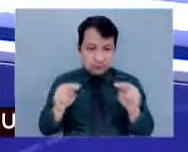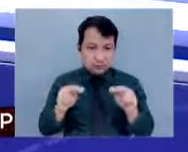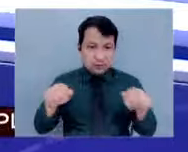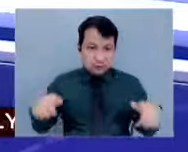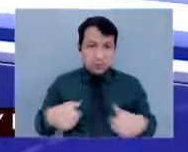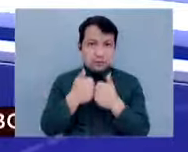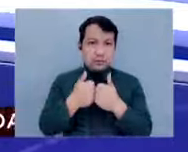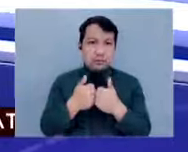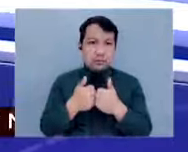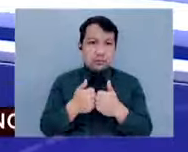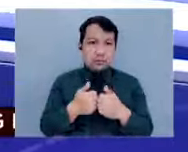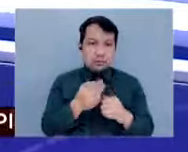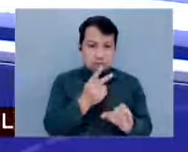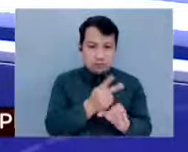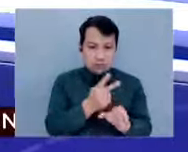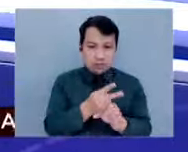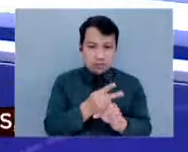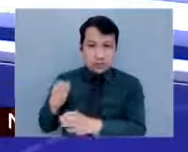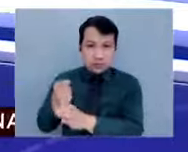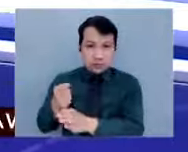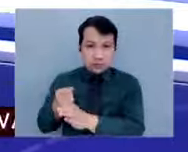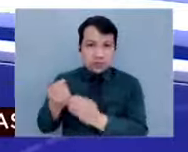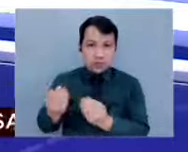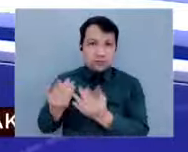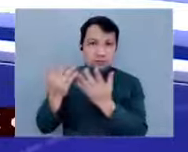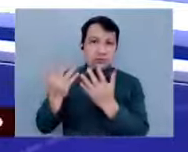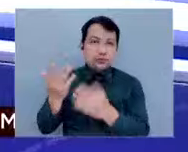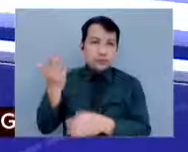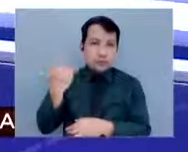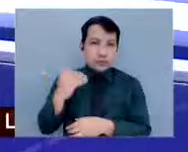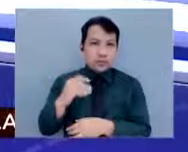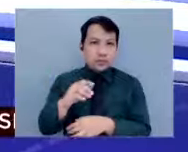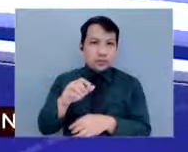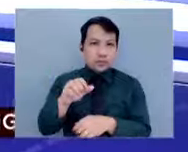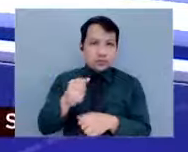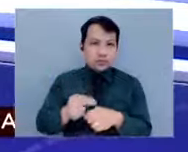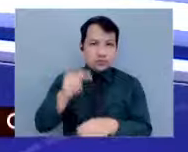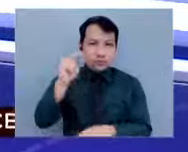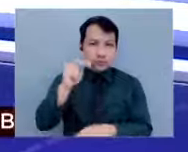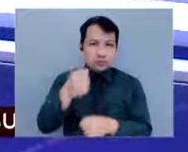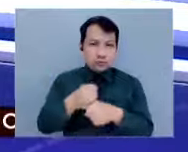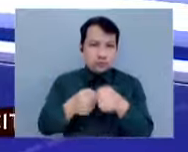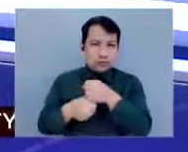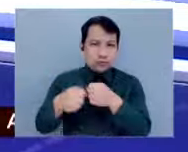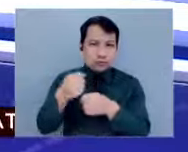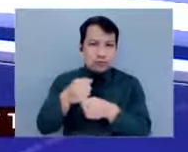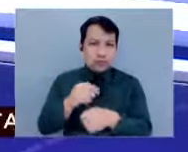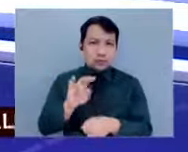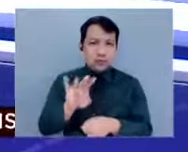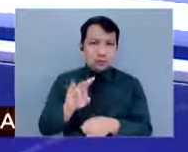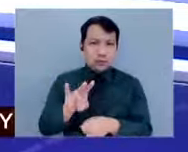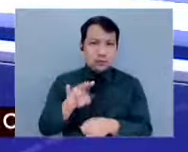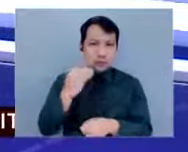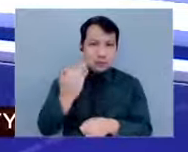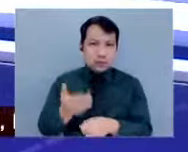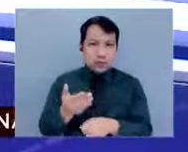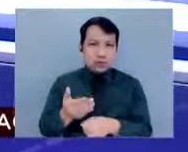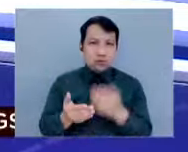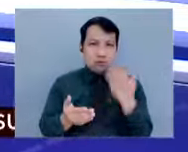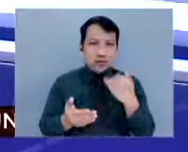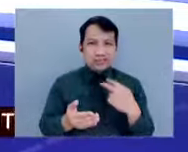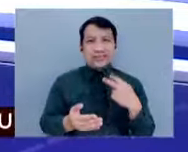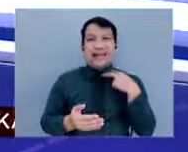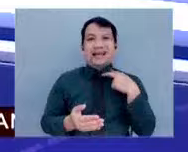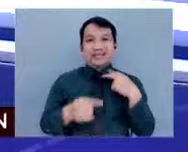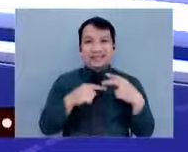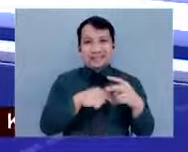ang van at truck sa Antipas, North Cotabato. 17 ang patay nang matrap sila sa nasusunog na sasakyan. Nasa frontline balita